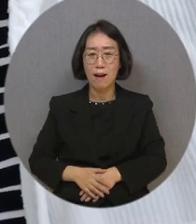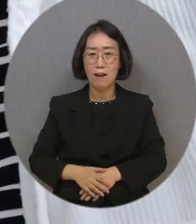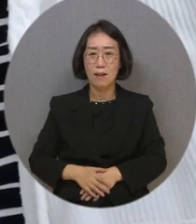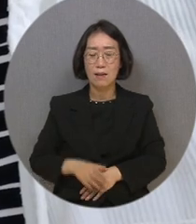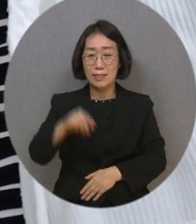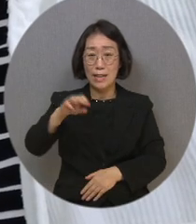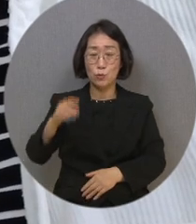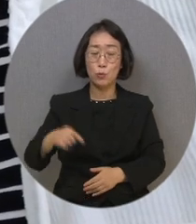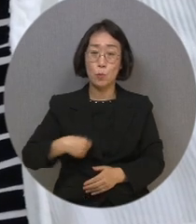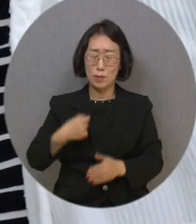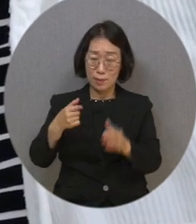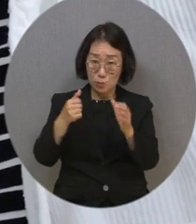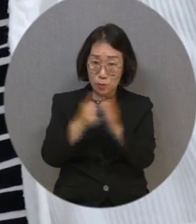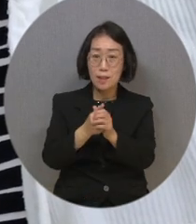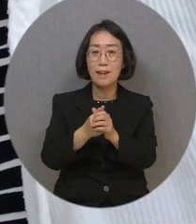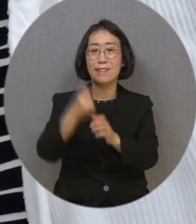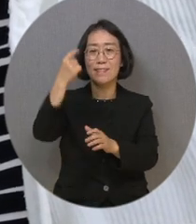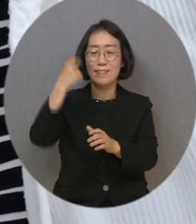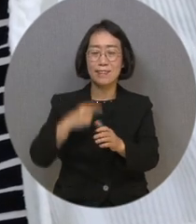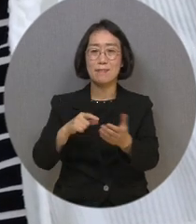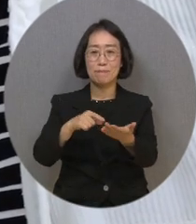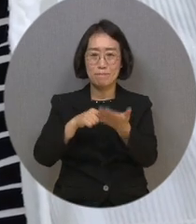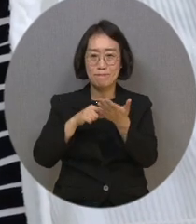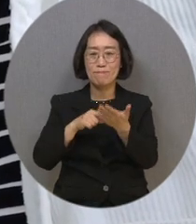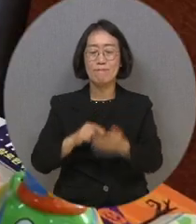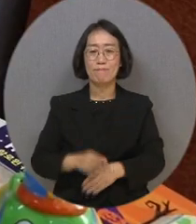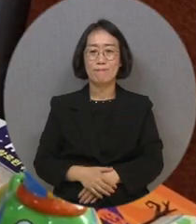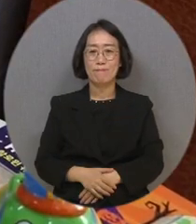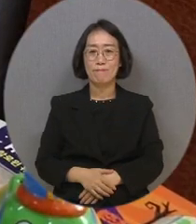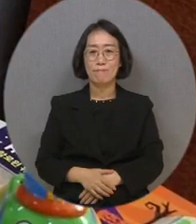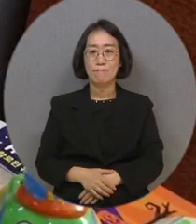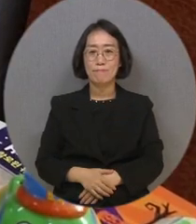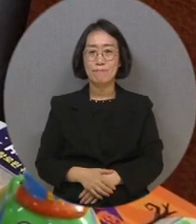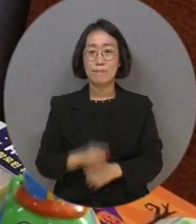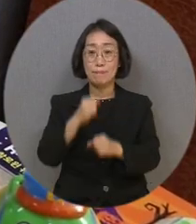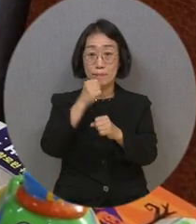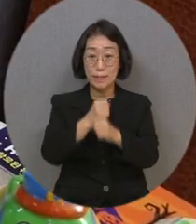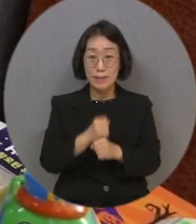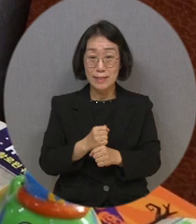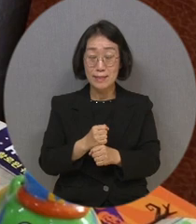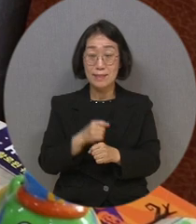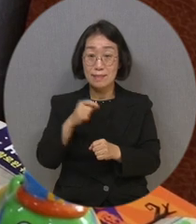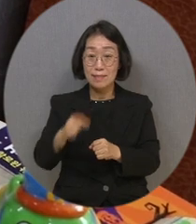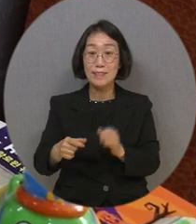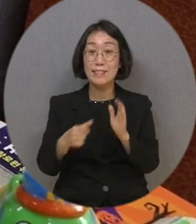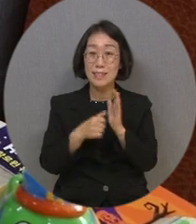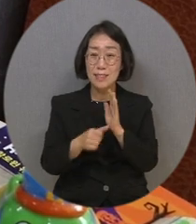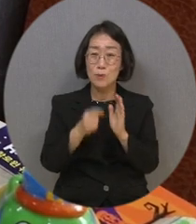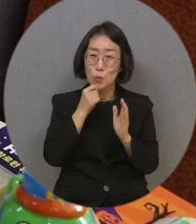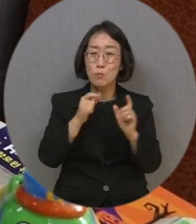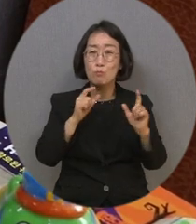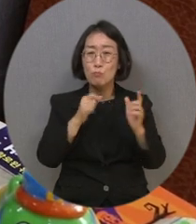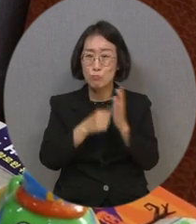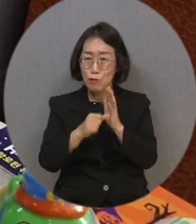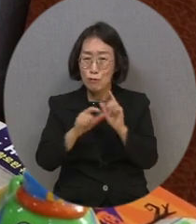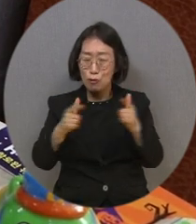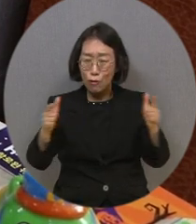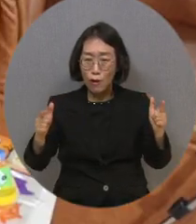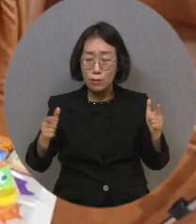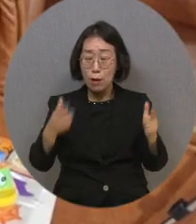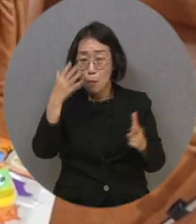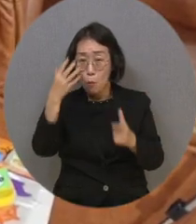장리호 작가만의 개성이 느껴집니다. 재료로 사용되는 장난감은 주변에서 흔하게 볼 수